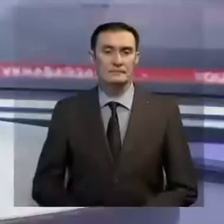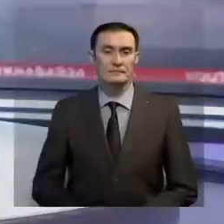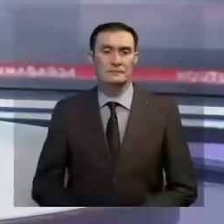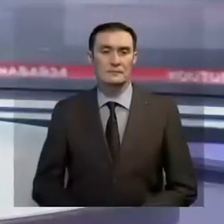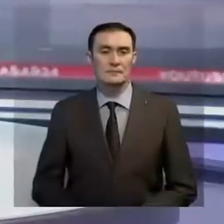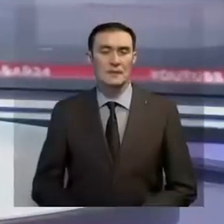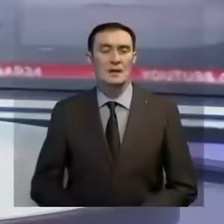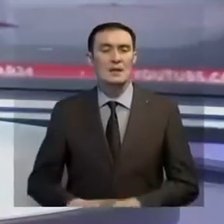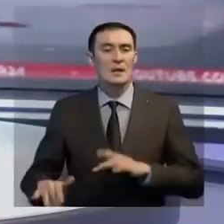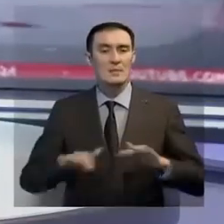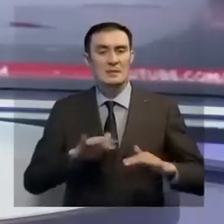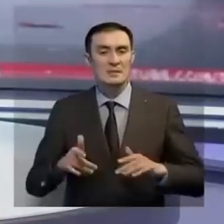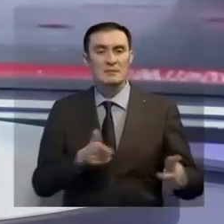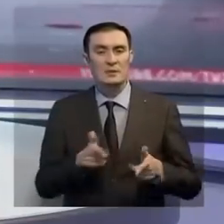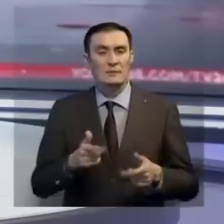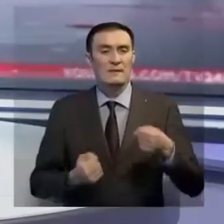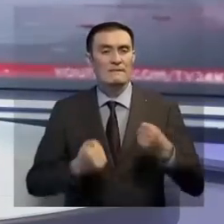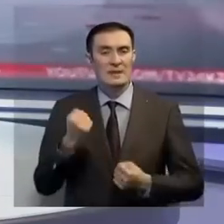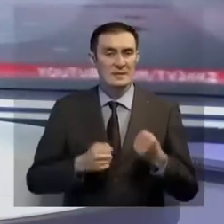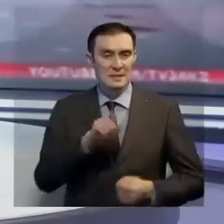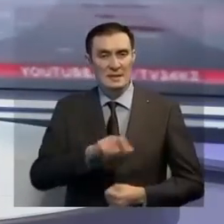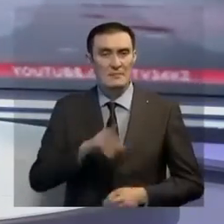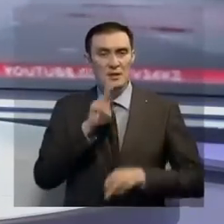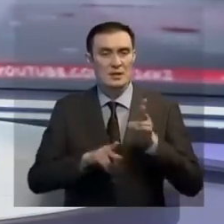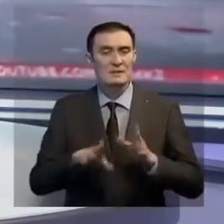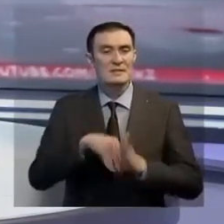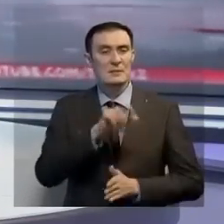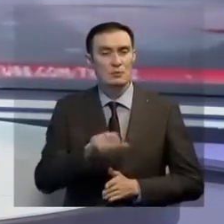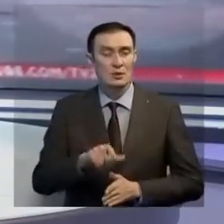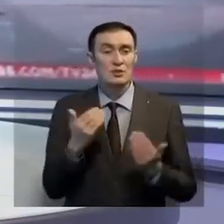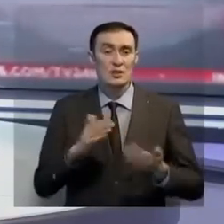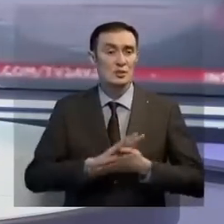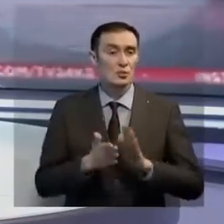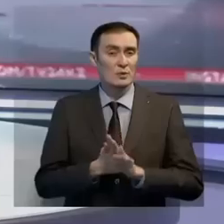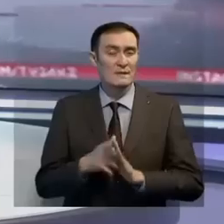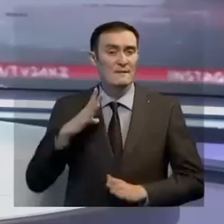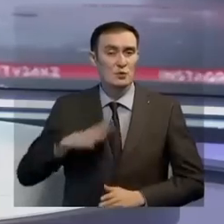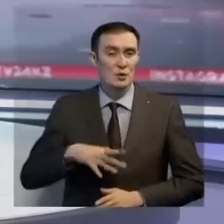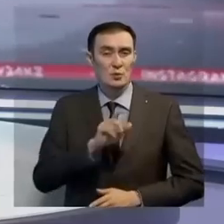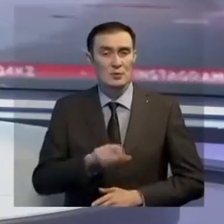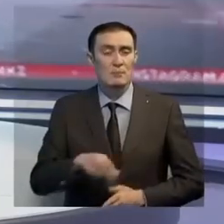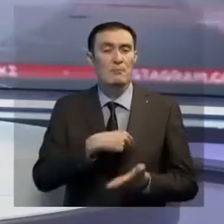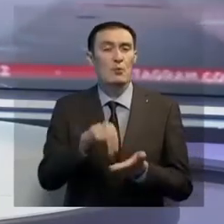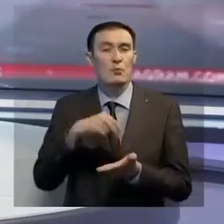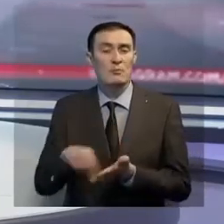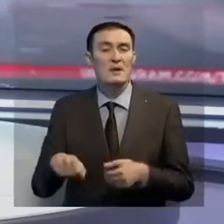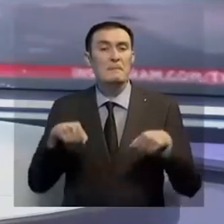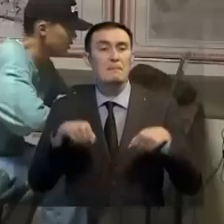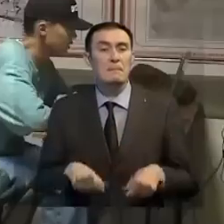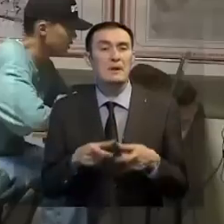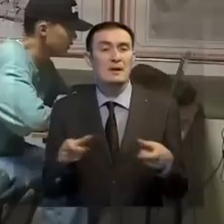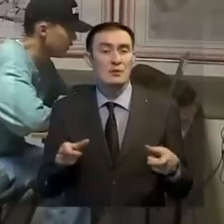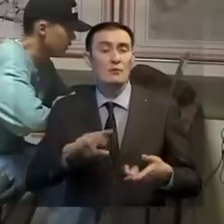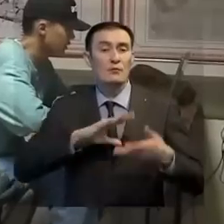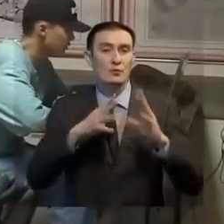На формальный процесс подготовки водителей пожаловали сегодня мажилисмены. Говорят, сложившаяся система вынуждает казахстанцев покупать права,